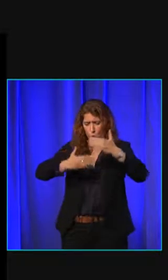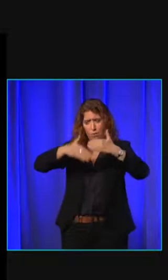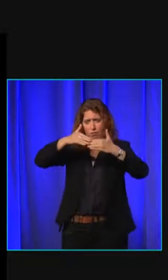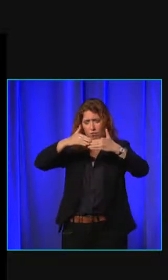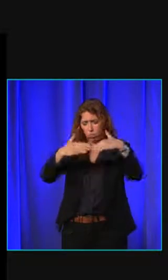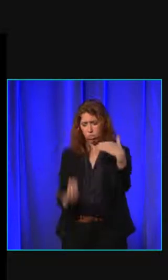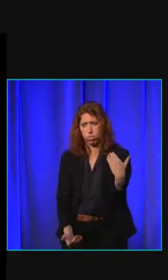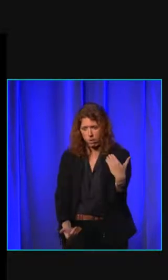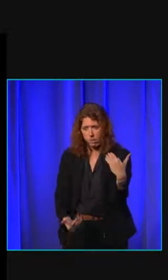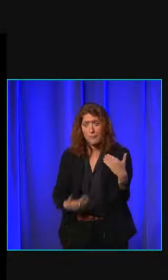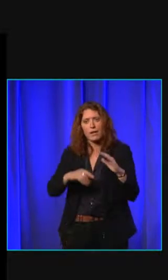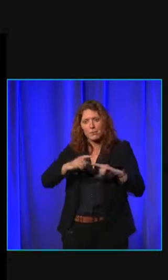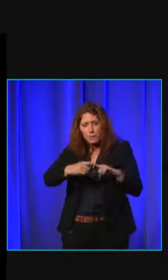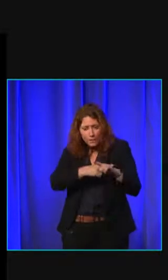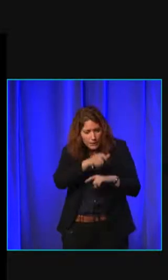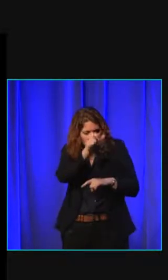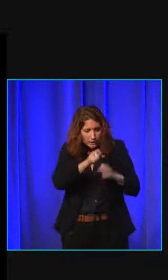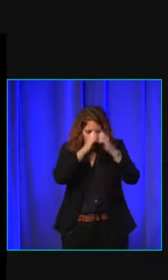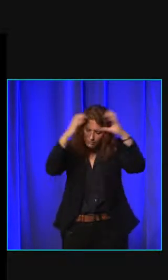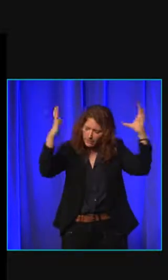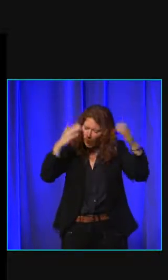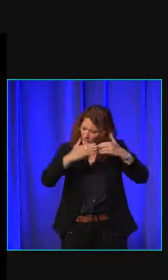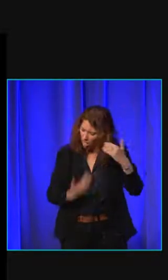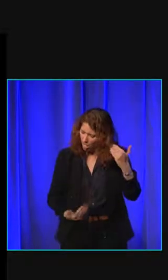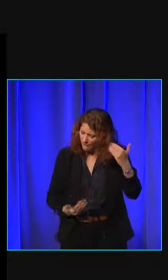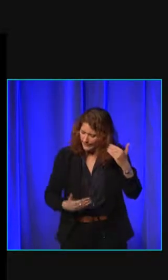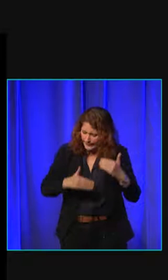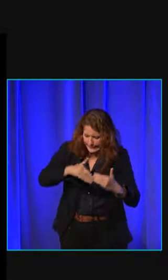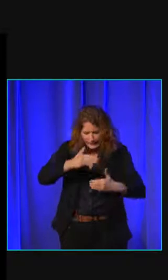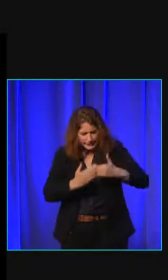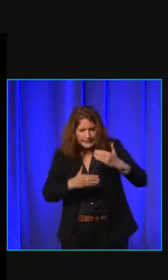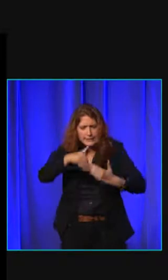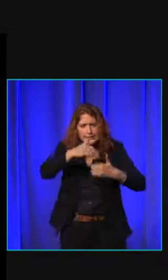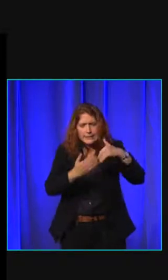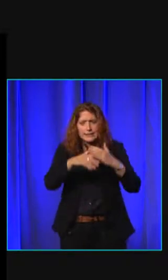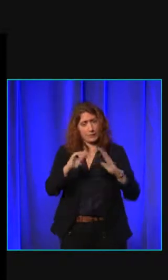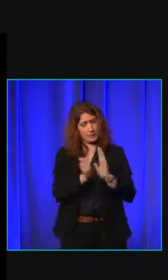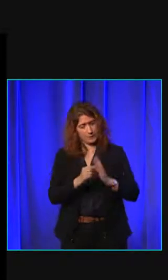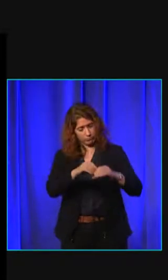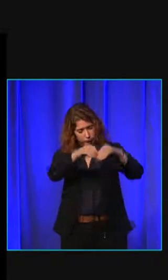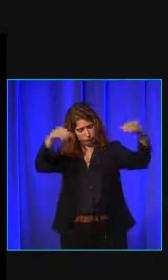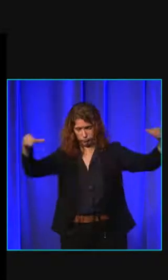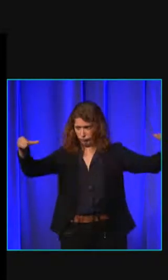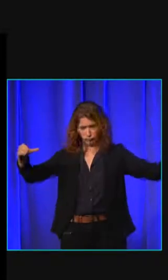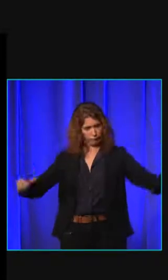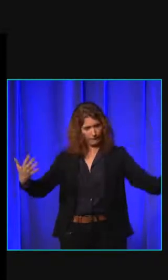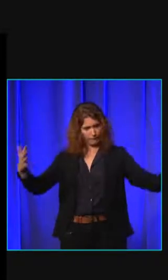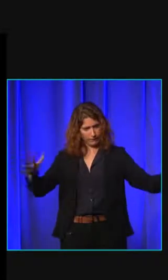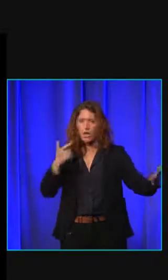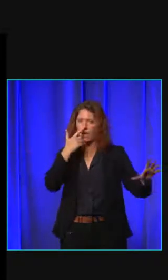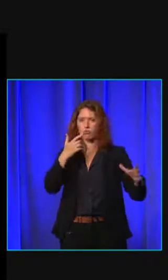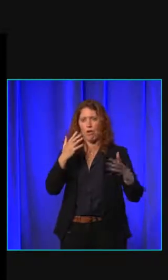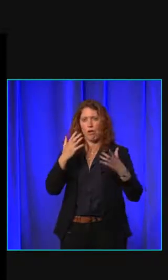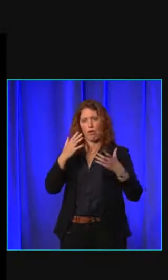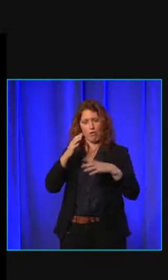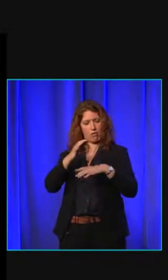le sportif va reconstruire ce mur, et lorsque le mur sera terminé, eh bien, le processus de guérison sera achevé. Alors, placé